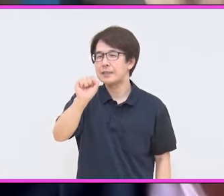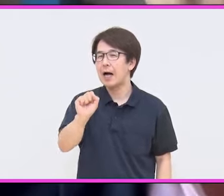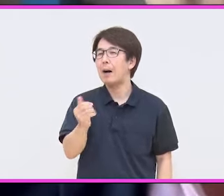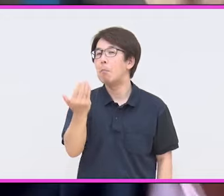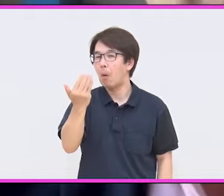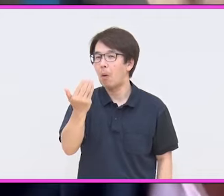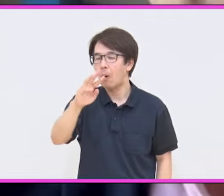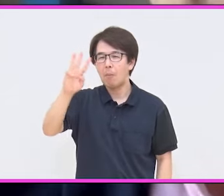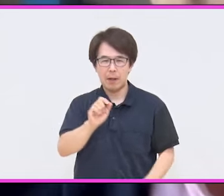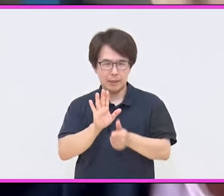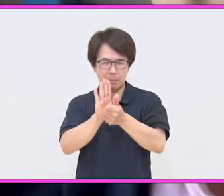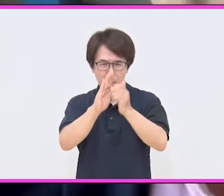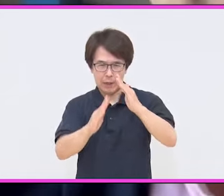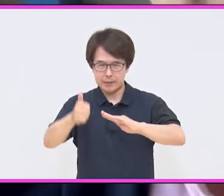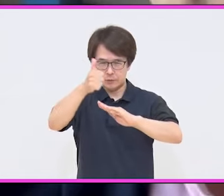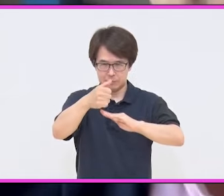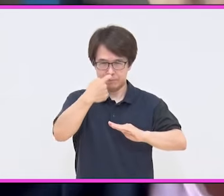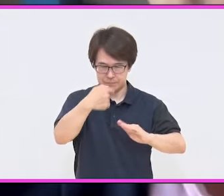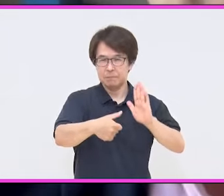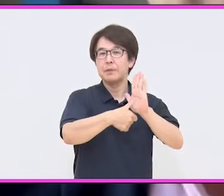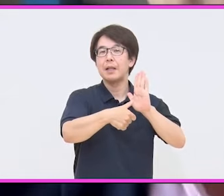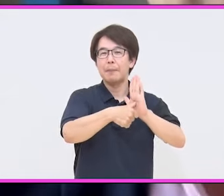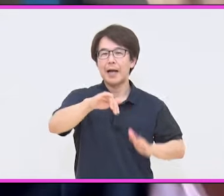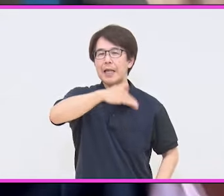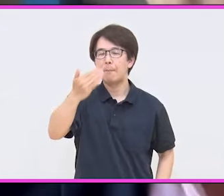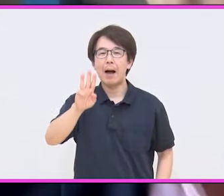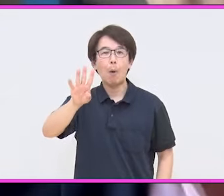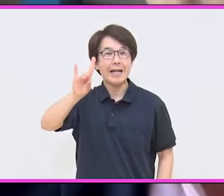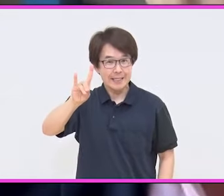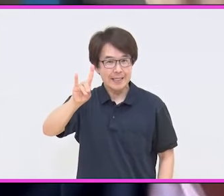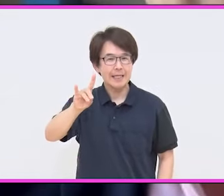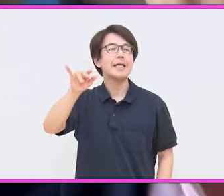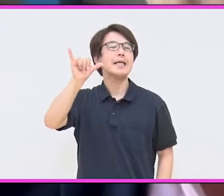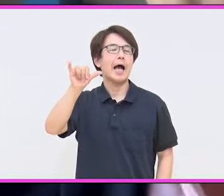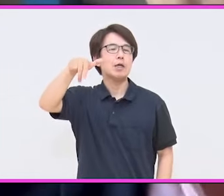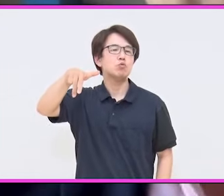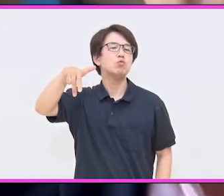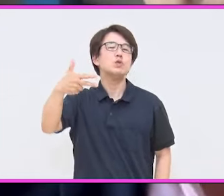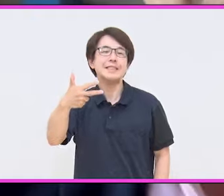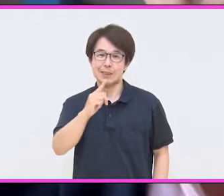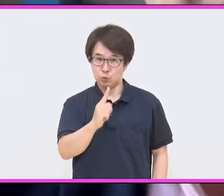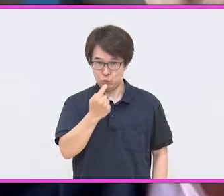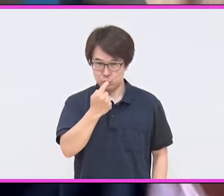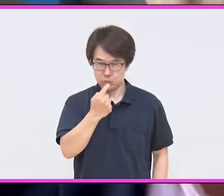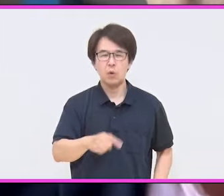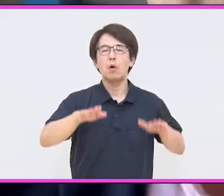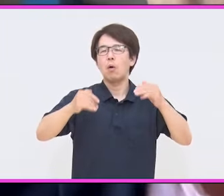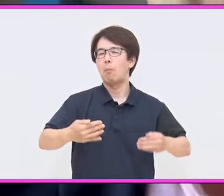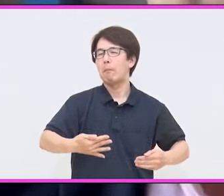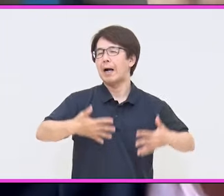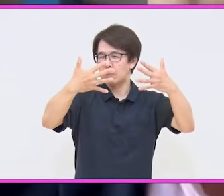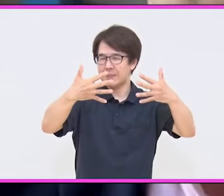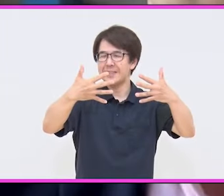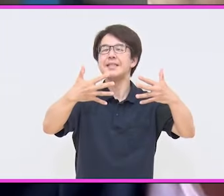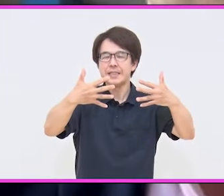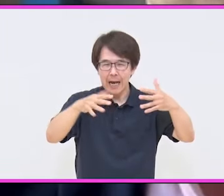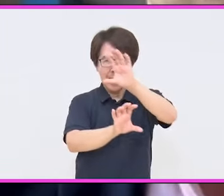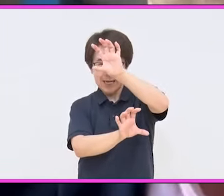を務めております山脇康史です。この番組ザ・イノベー